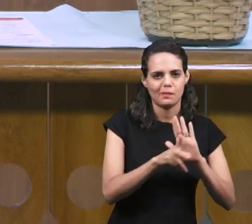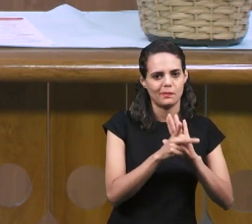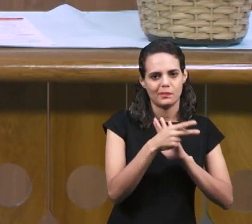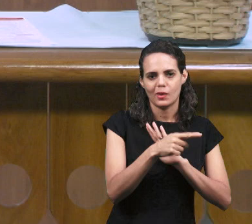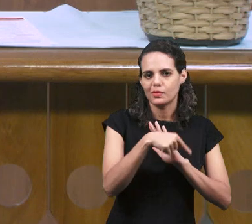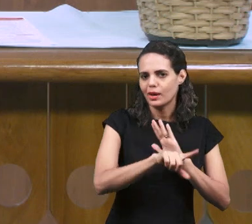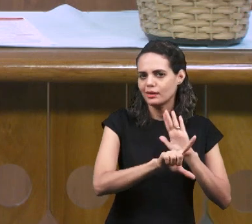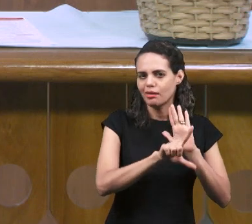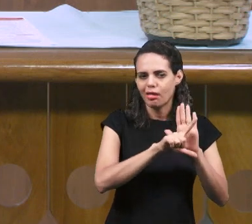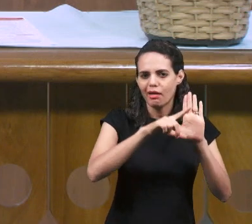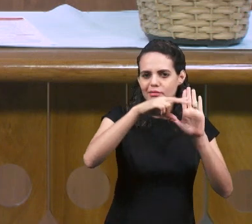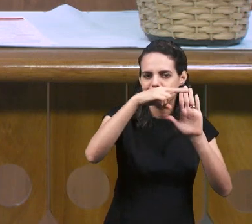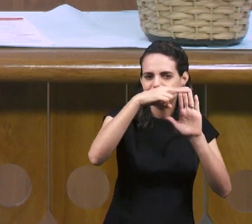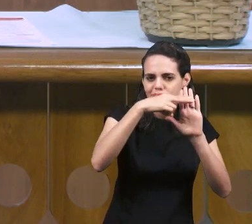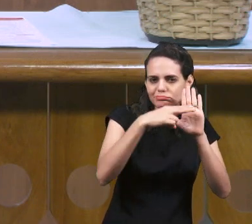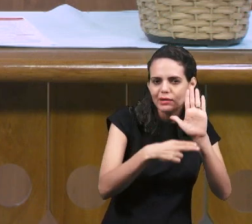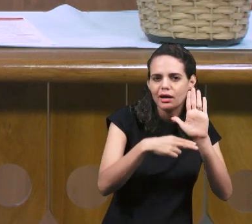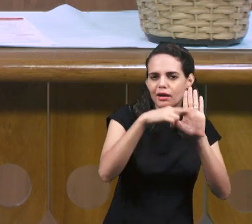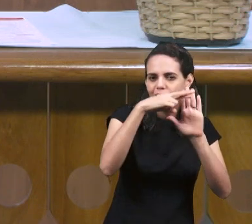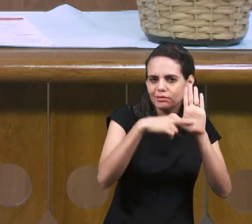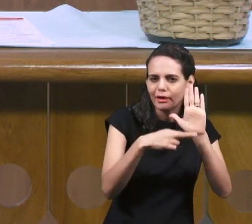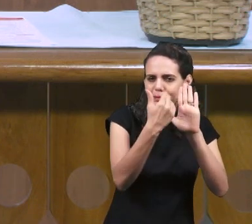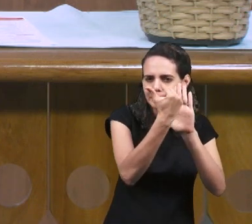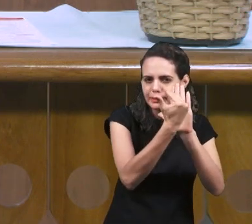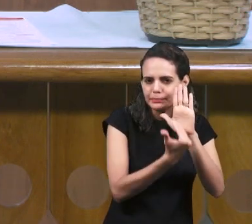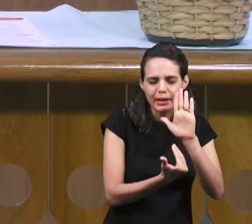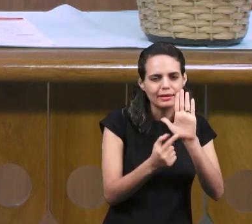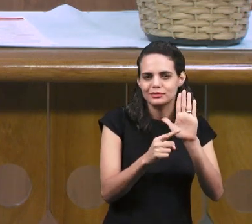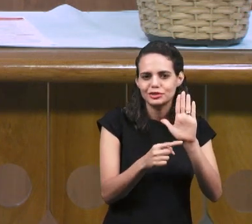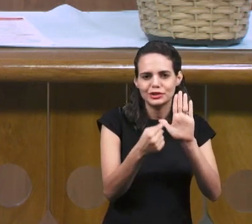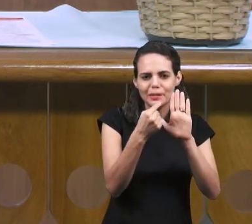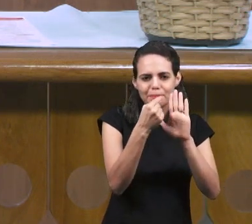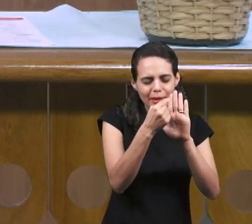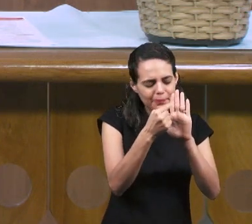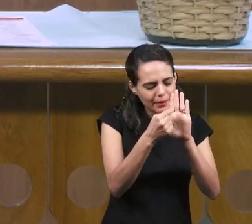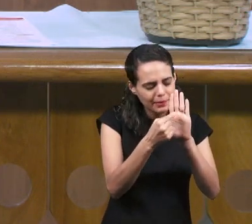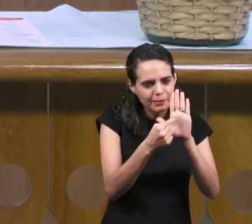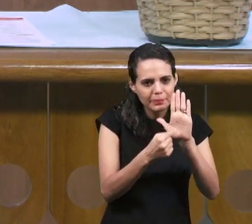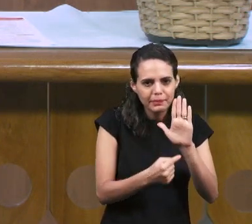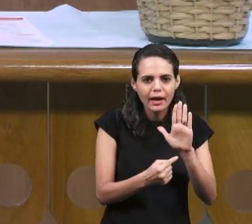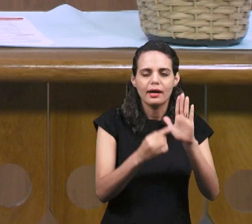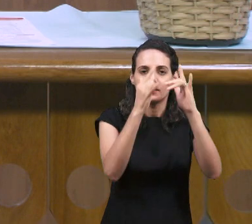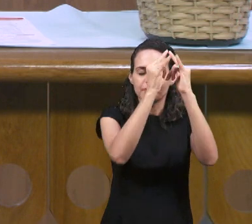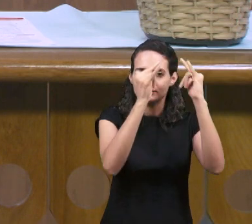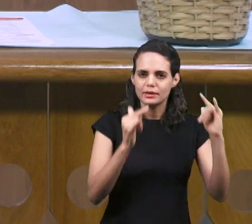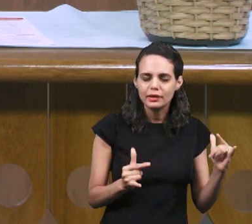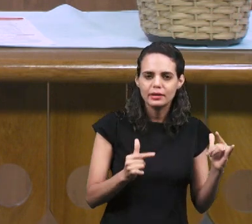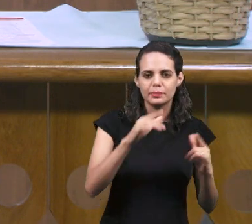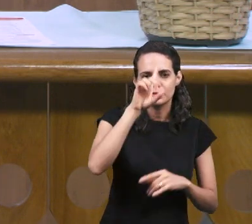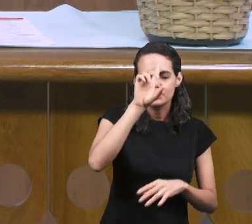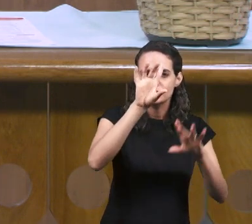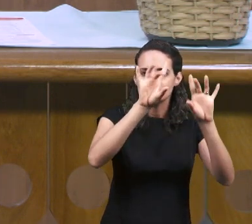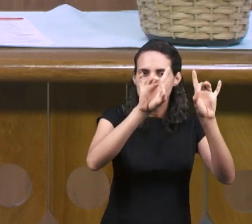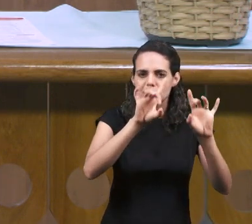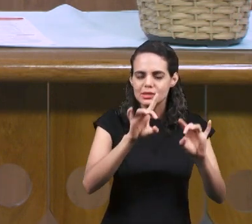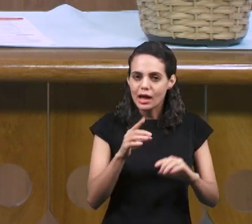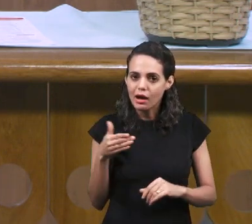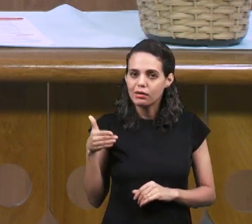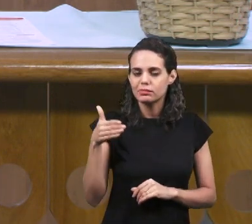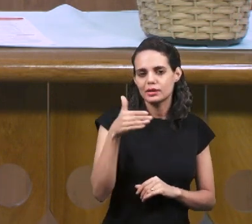qui avait les éléments liturgiques qui étaient là, qui étaient le temple, le jour spécial pour le